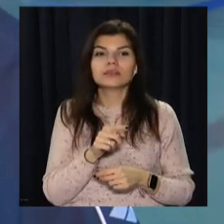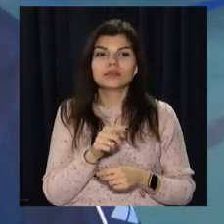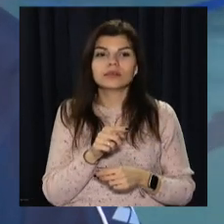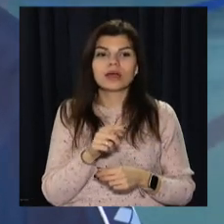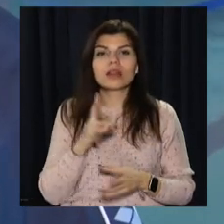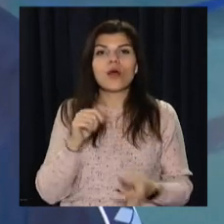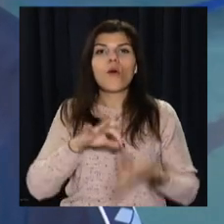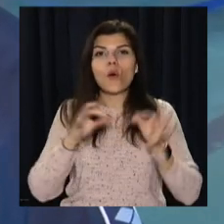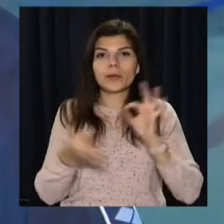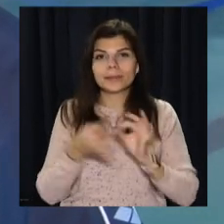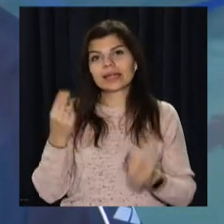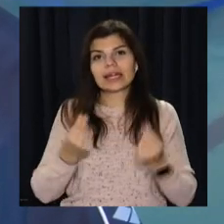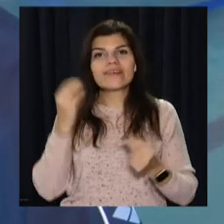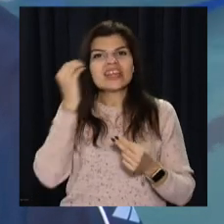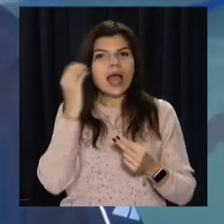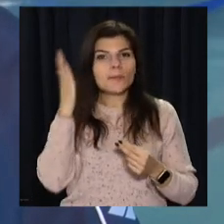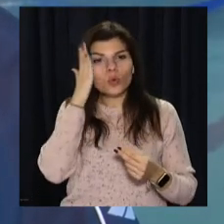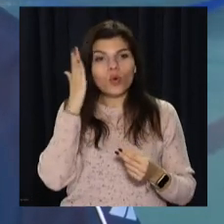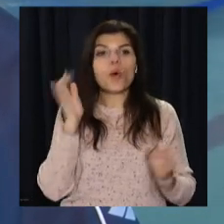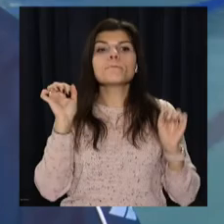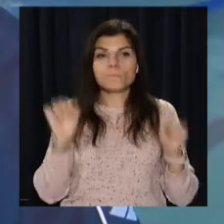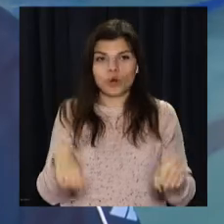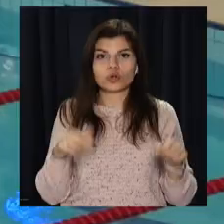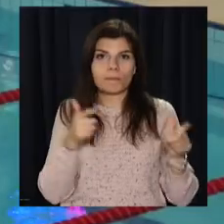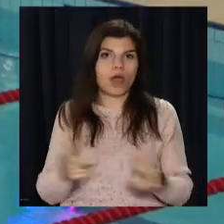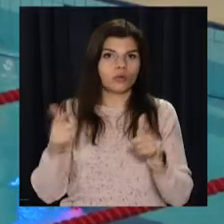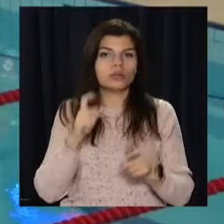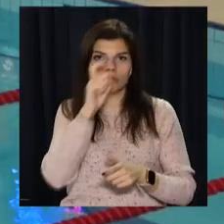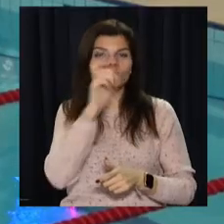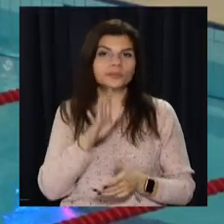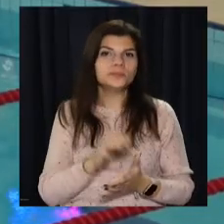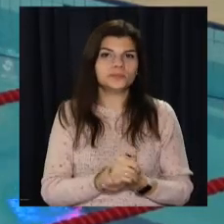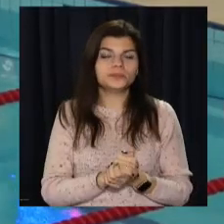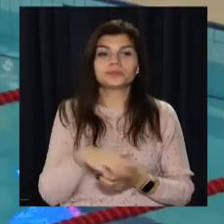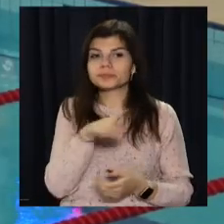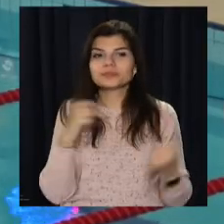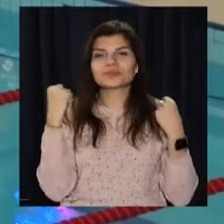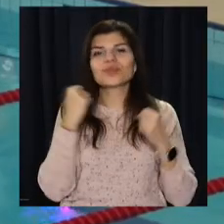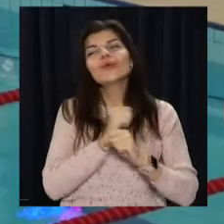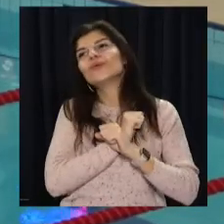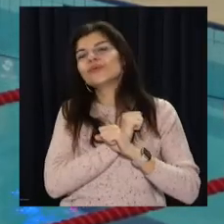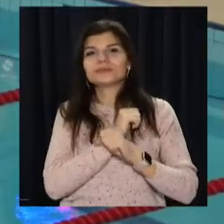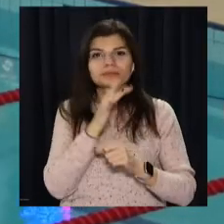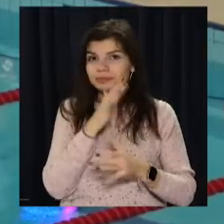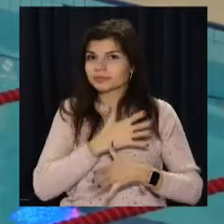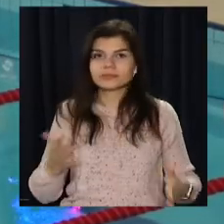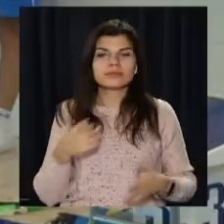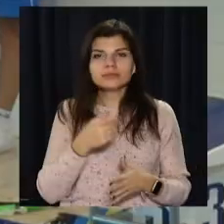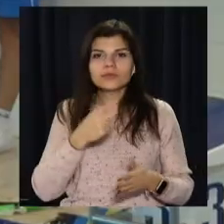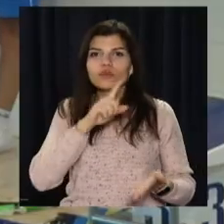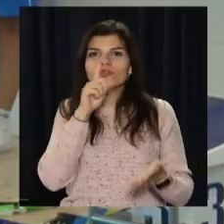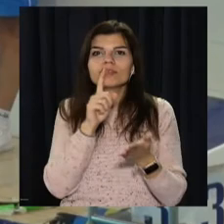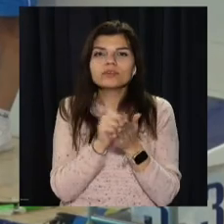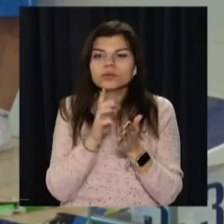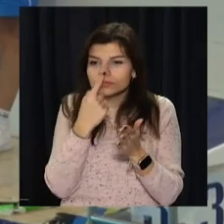на Олімпійські ігри в Японії може підготуватися. Втім, спортсменам ніколи спочивати на лаврах. Попереду